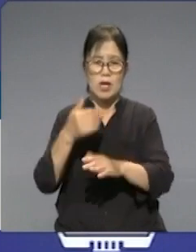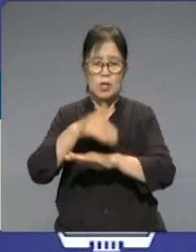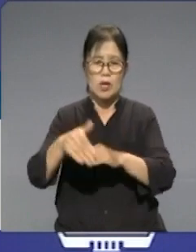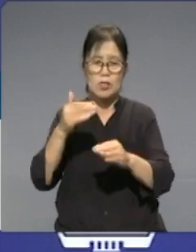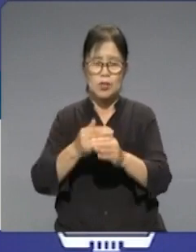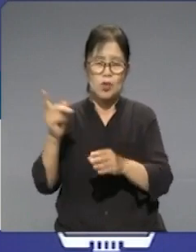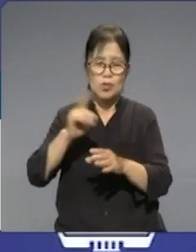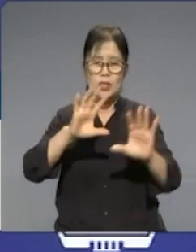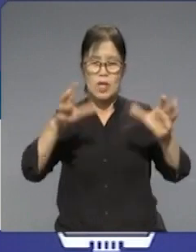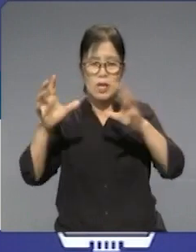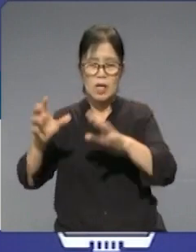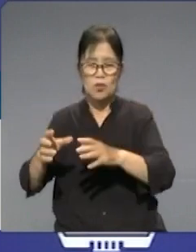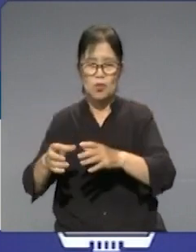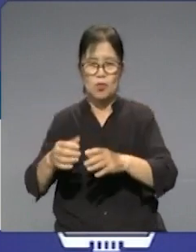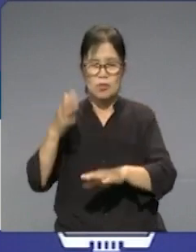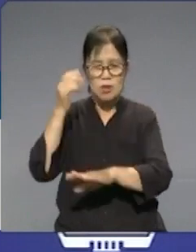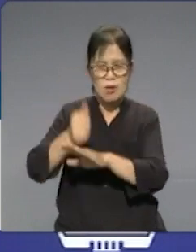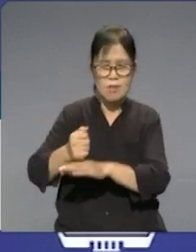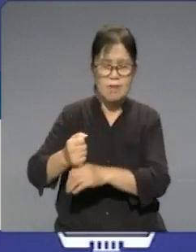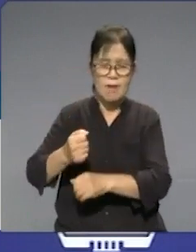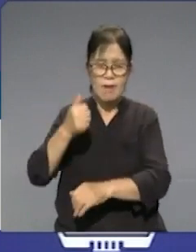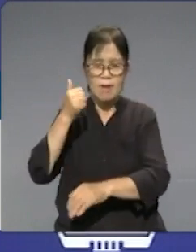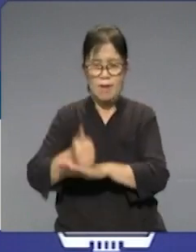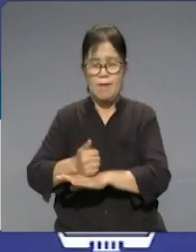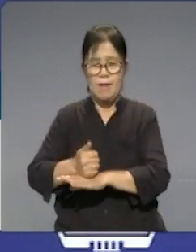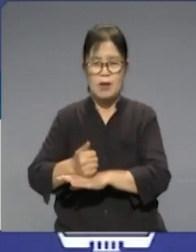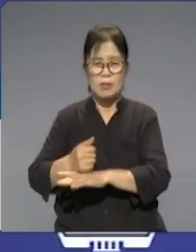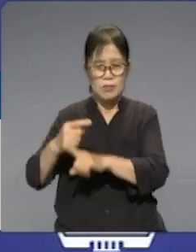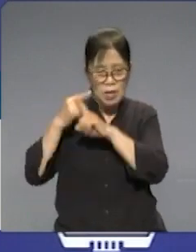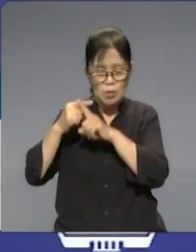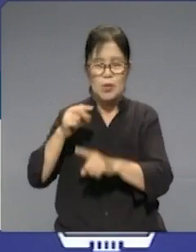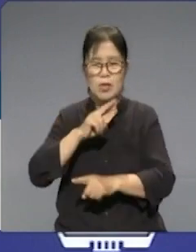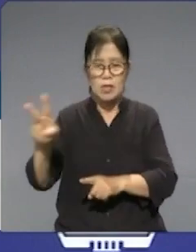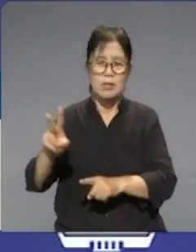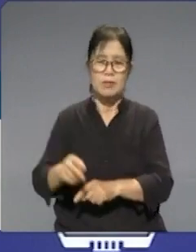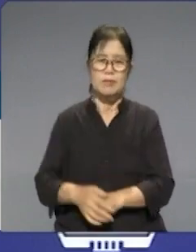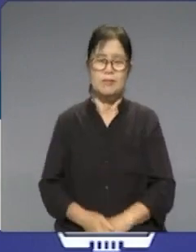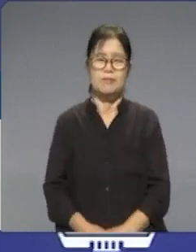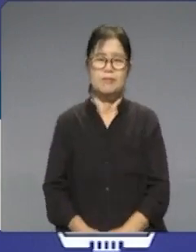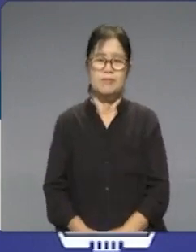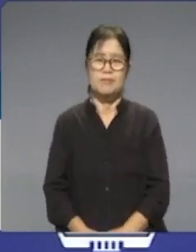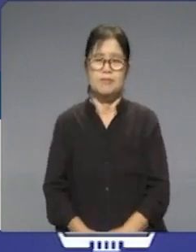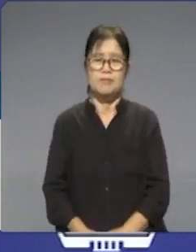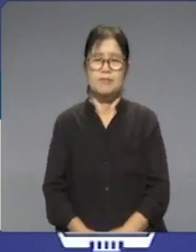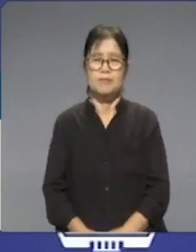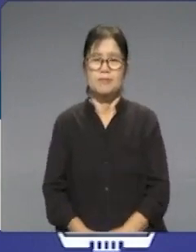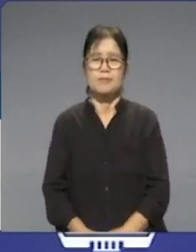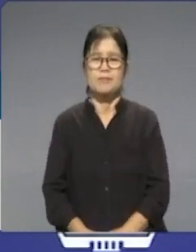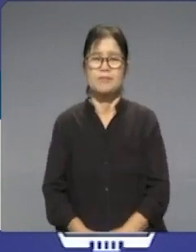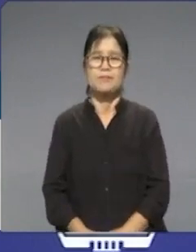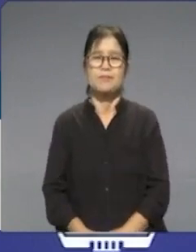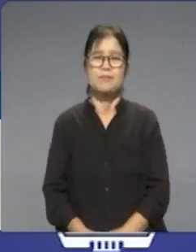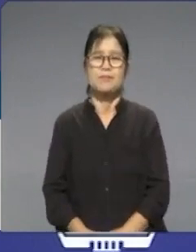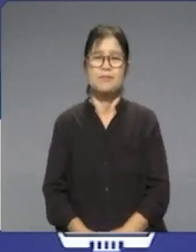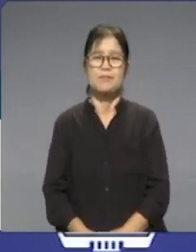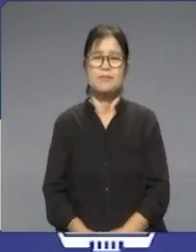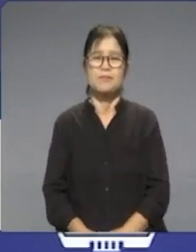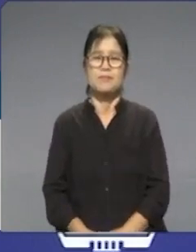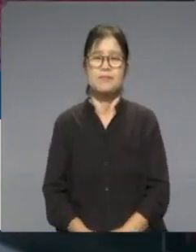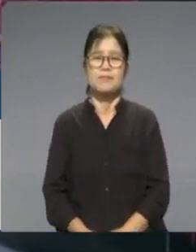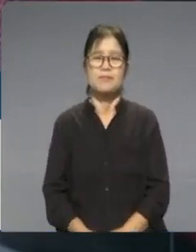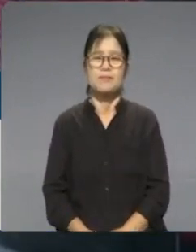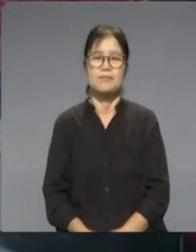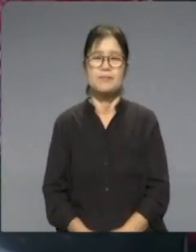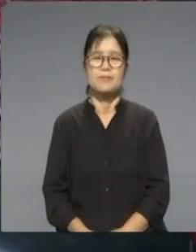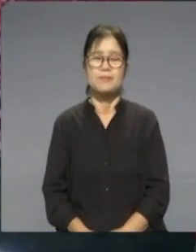that any country that does decide or plans to do business with North Korea is prepared for the